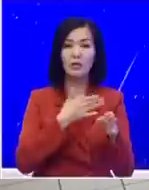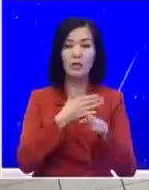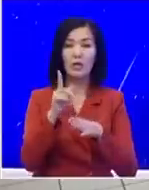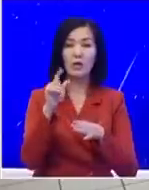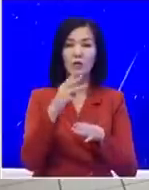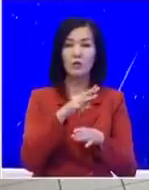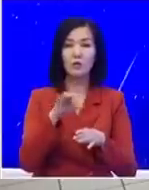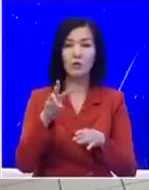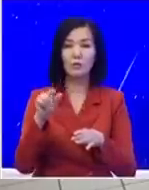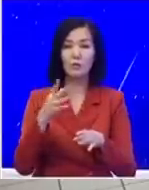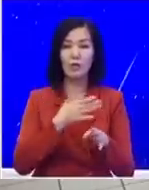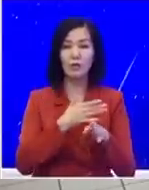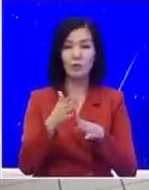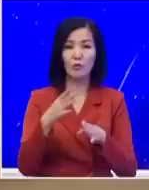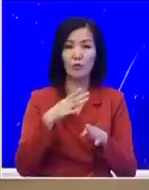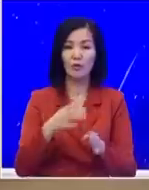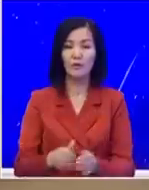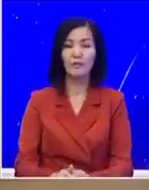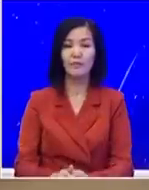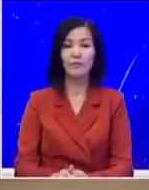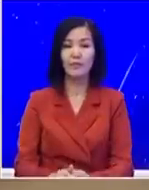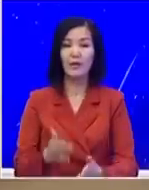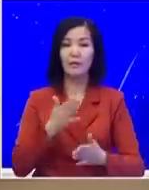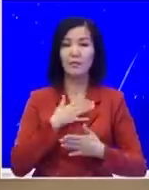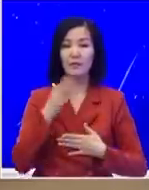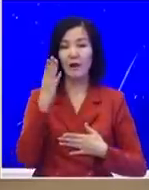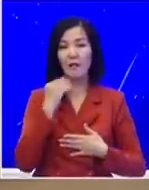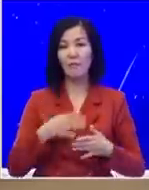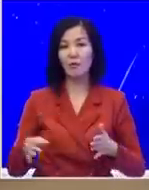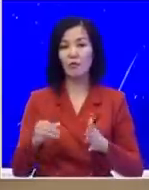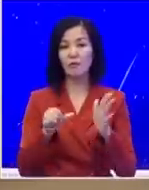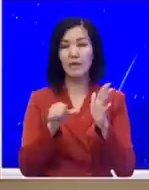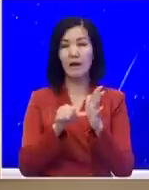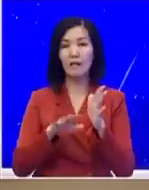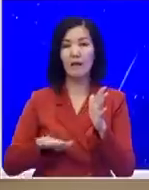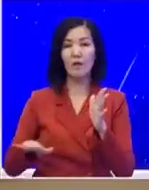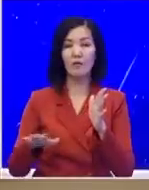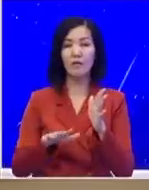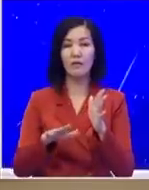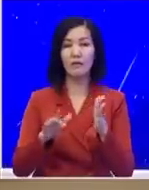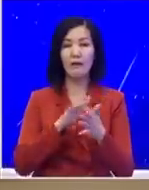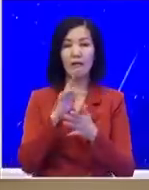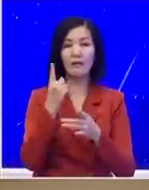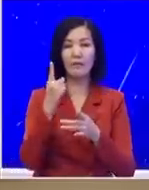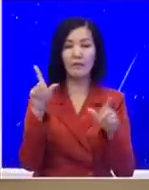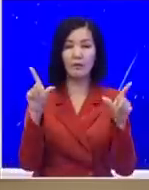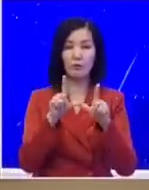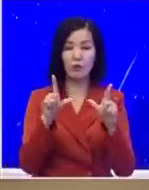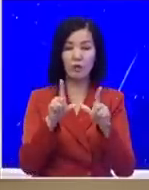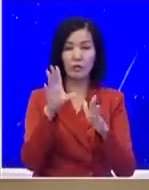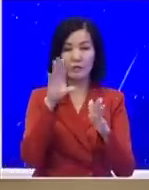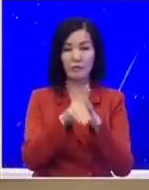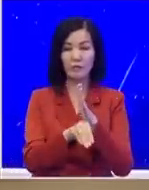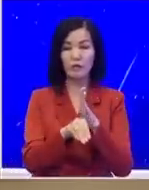130 миллион теңге бөлінген. Біздің Алматы облысындағы 6 ауданмен бір қаладағы дүкендер болып табылады. Бүгінгі